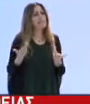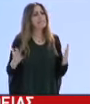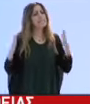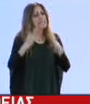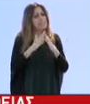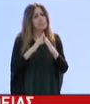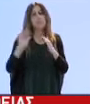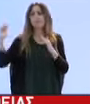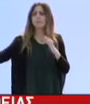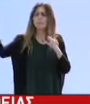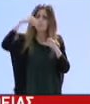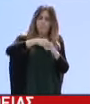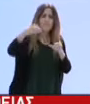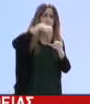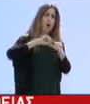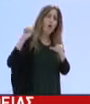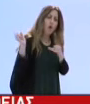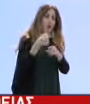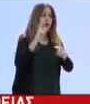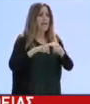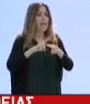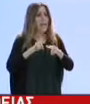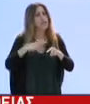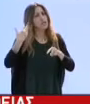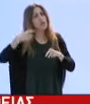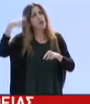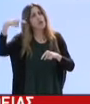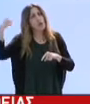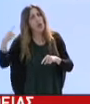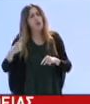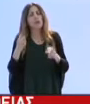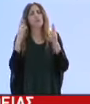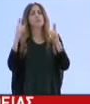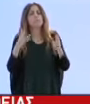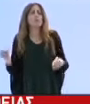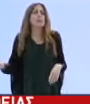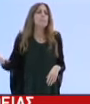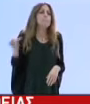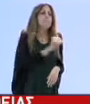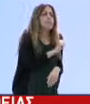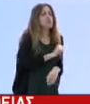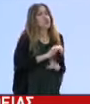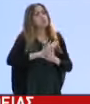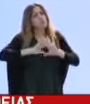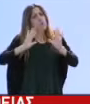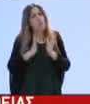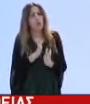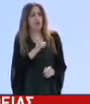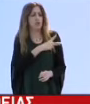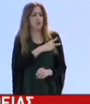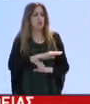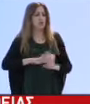όνειρα όλων των Ελλήνων που αναζητούν μια επιστροφή στην κανονικότητα, που